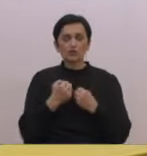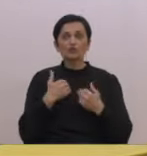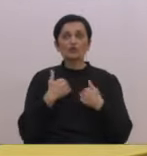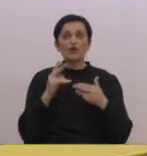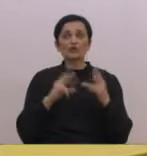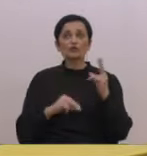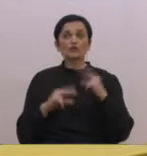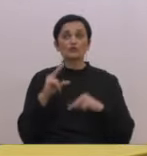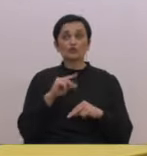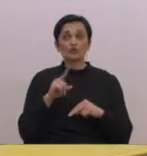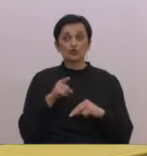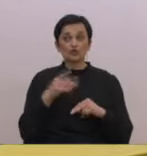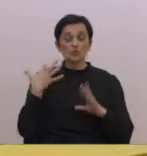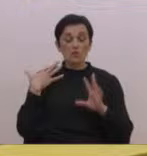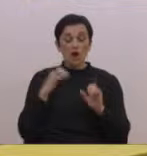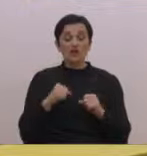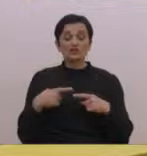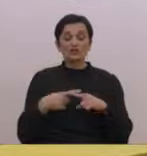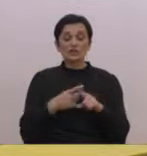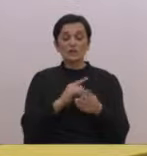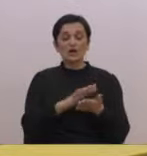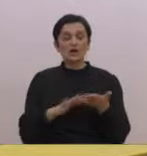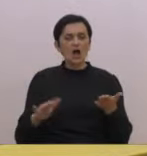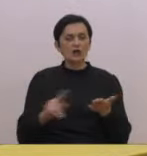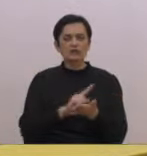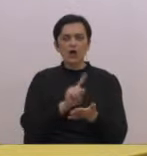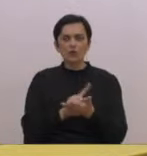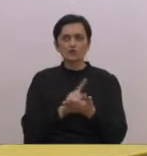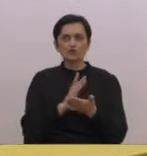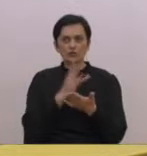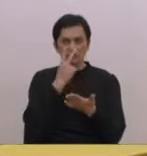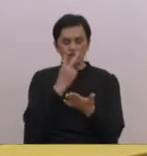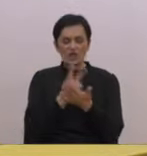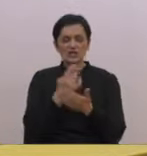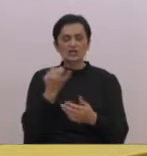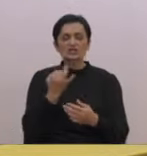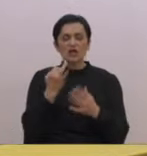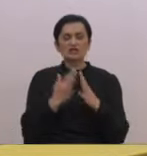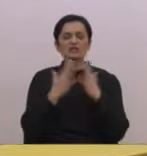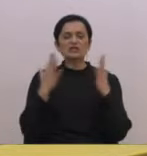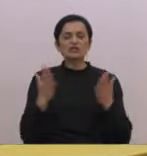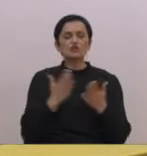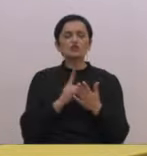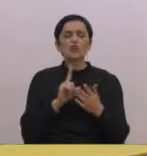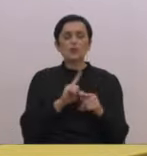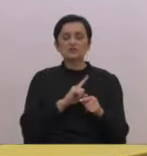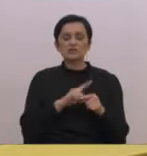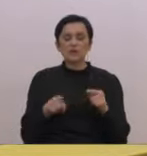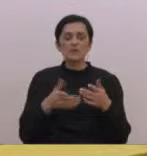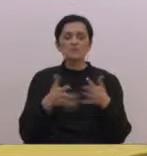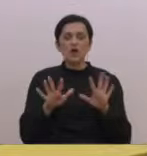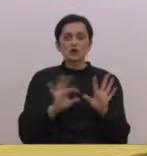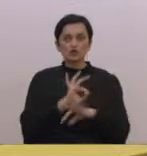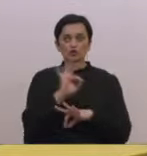რომ ამ ხარდაჭერის სქემის გაგრძელება აუცილებელია, რადგან ხედავთ რომ დაინტერესება დიდია იმისთვის რომ უფრო სწრაფად და უფრო მეტი